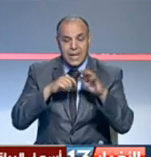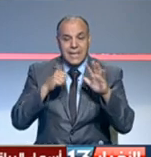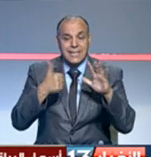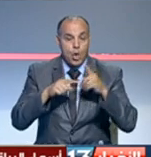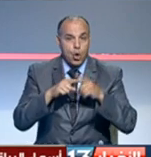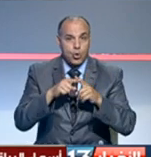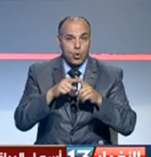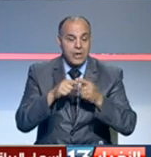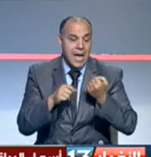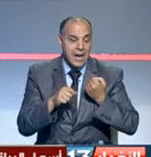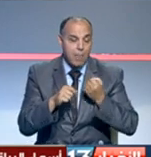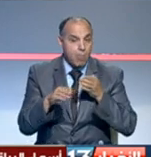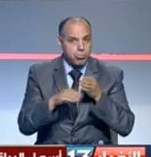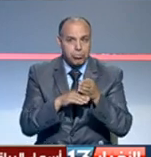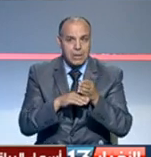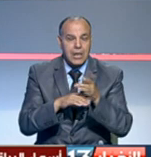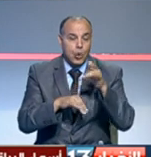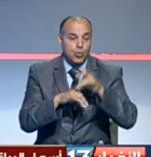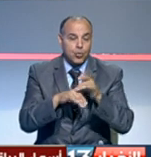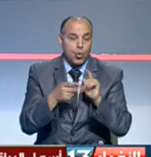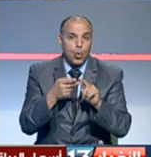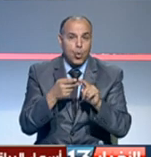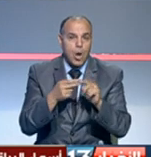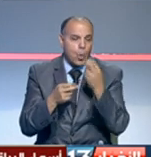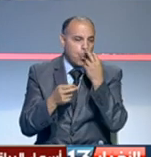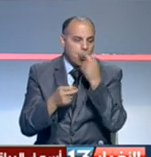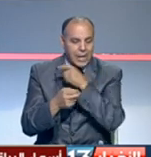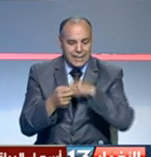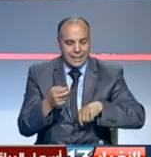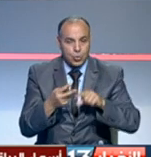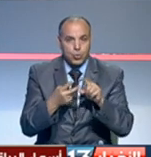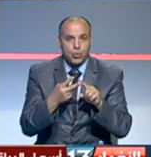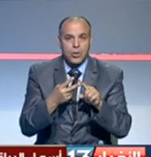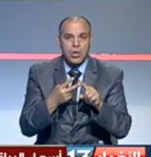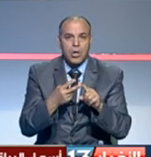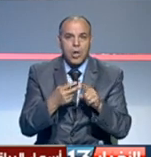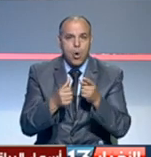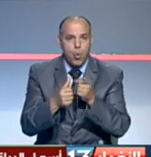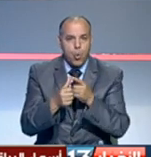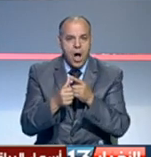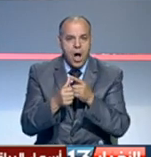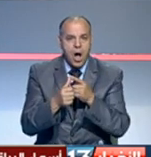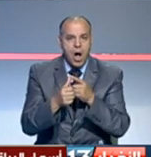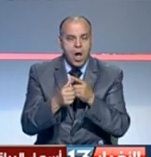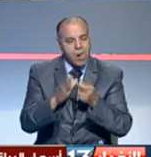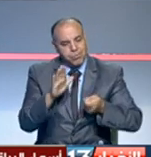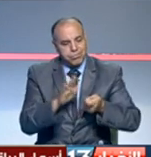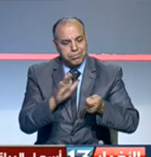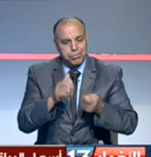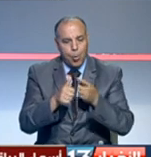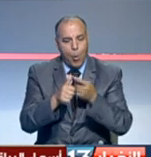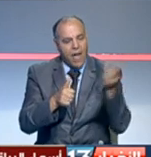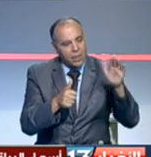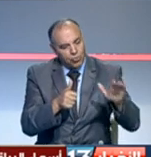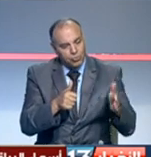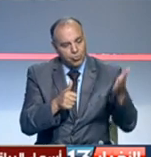عمليه ارهابيه تعرض خلالها عون الحرس الوطني الى عمليه عن اسفرت عن استشهاد